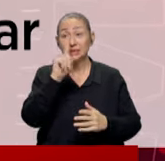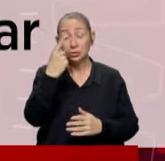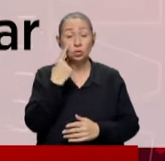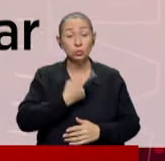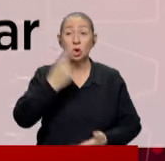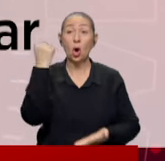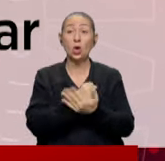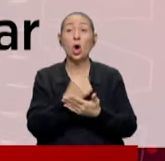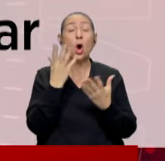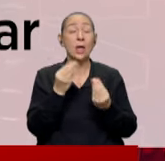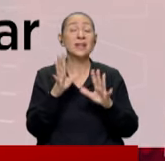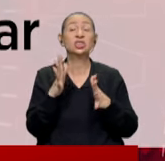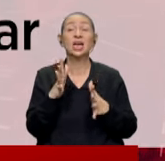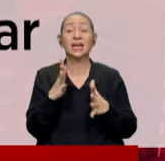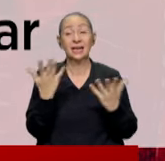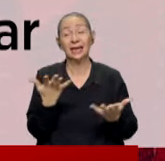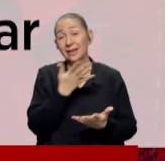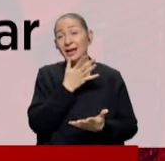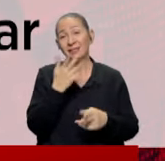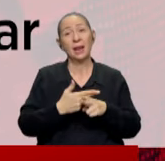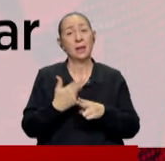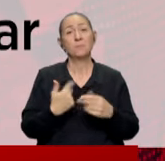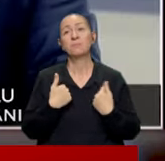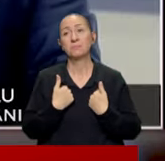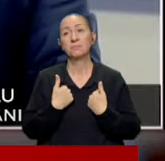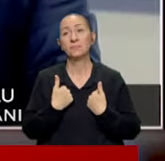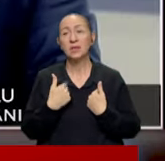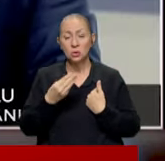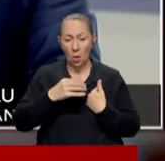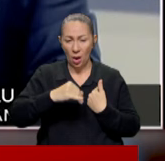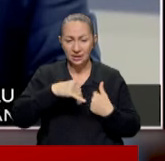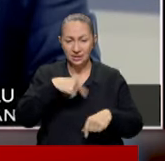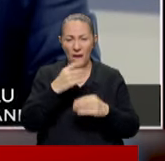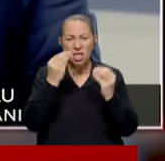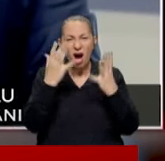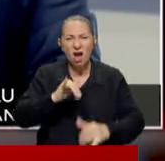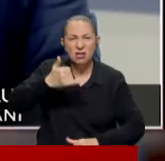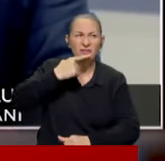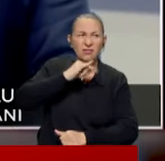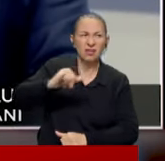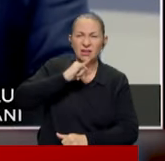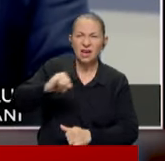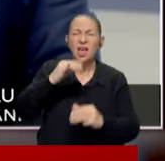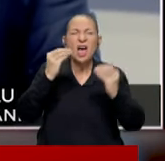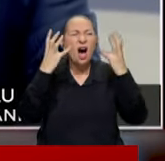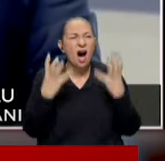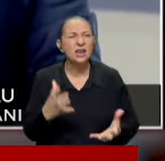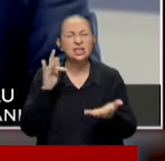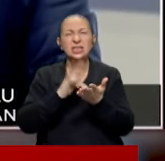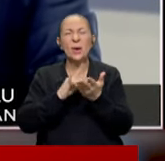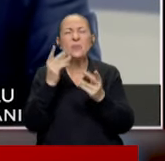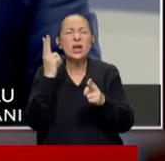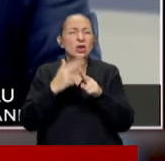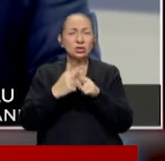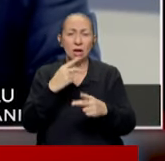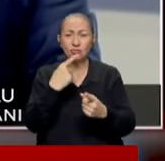sadece Cumhurbaşkanı'nın onayıyla yapılabileceğini bilecek kadar deneyimliyim. Kısa bir süre önce en ağır ithamlarda bulunduğunuz, en ağır cezaların bir an önce